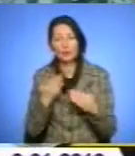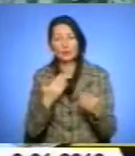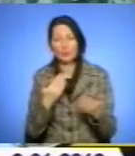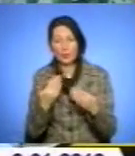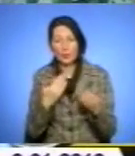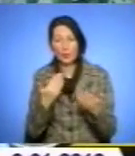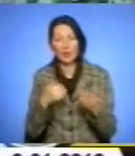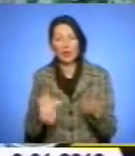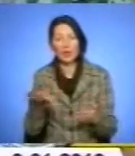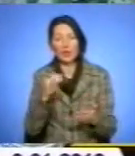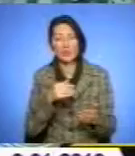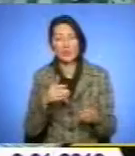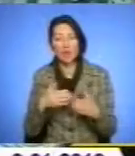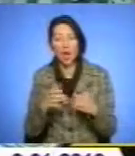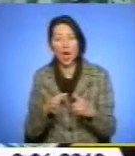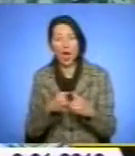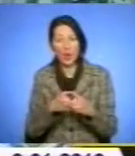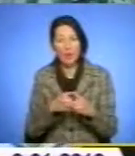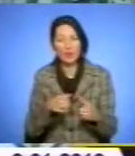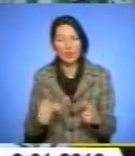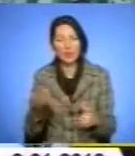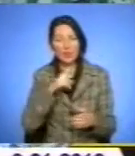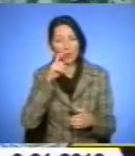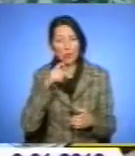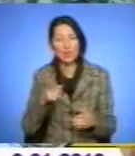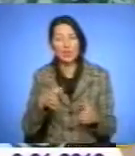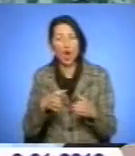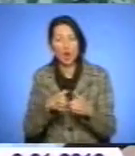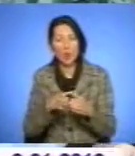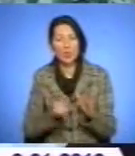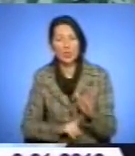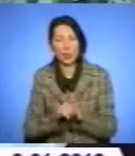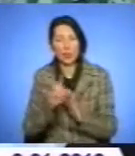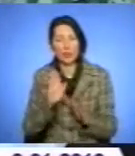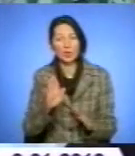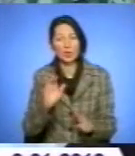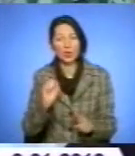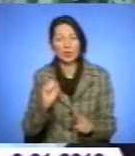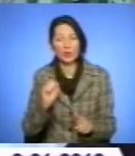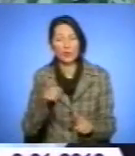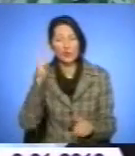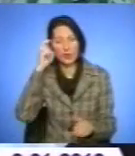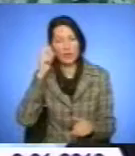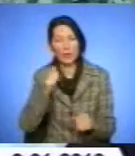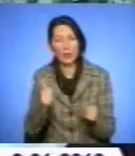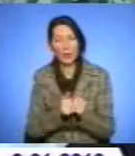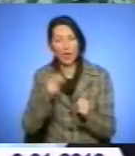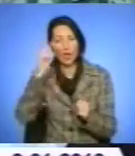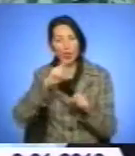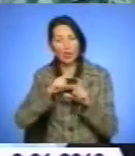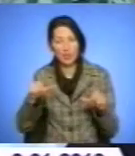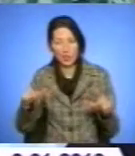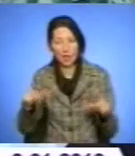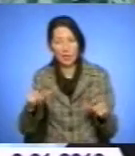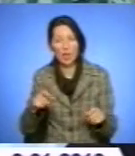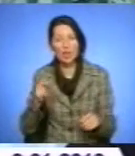громадівців, громадівців всієї України. Отже, ті громади засновує Володимир Антонович в Києві при університеті, засновується в Чернігові,